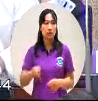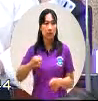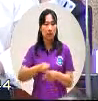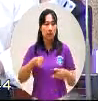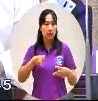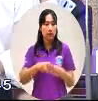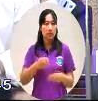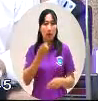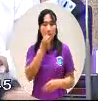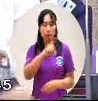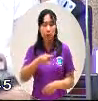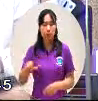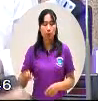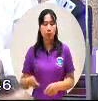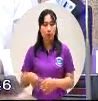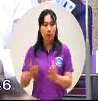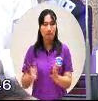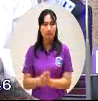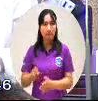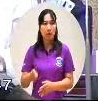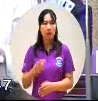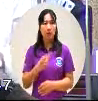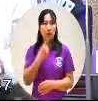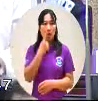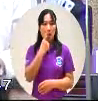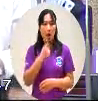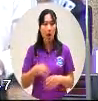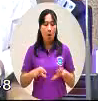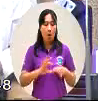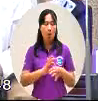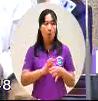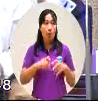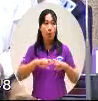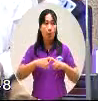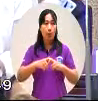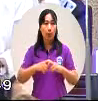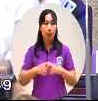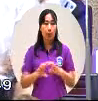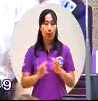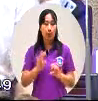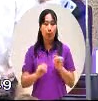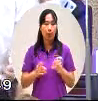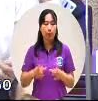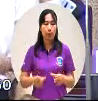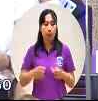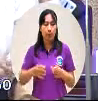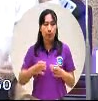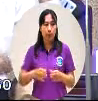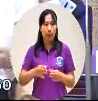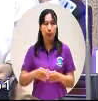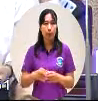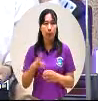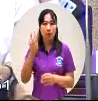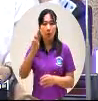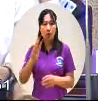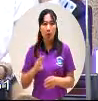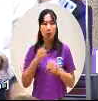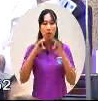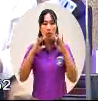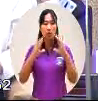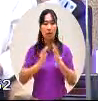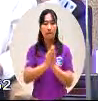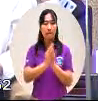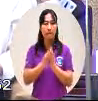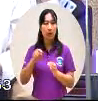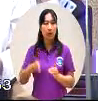怎么做好加工食品，包括红肉里酱，包括我们的那个水蜜桃。那现在青梅在甲县地区农会做得蛮好，那